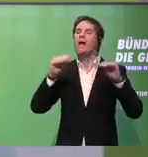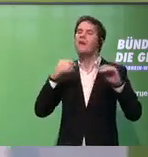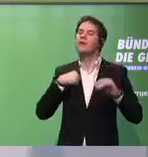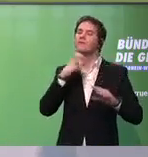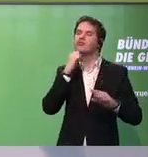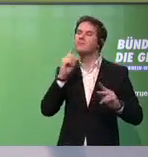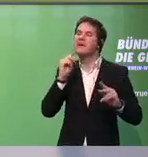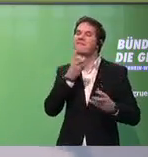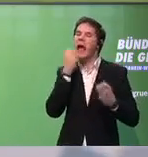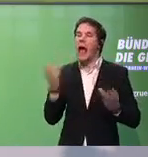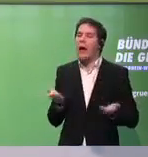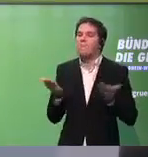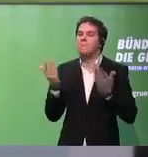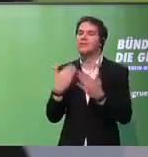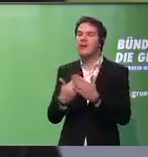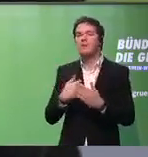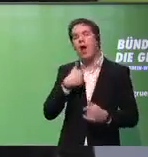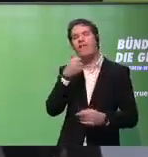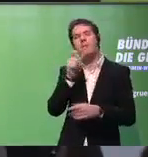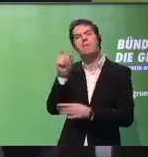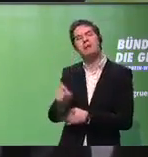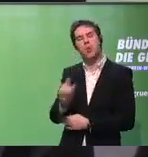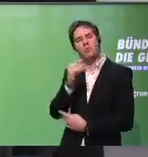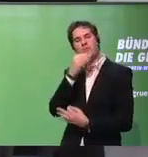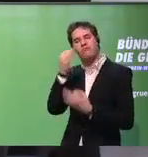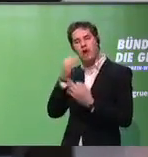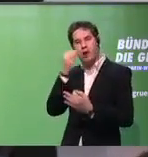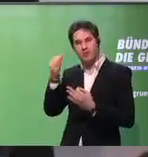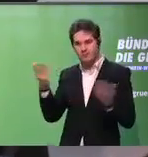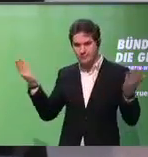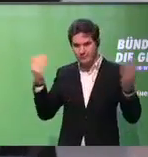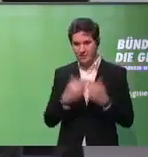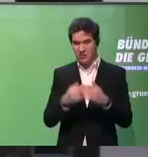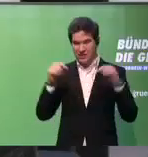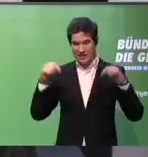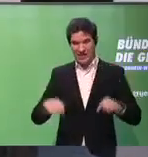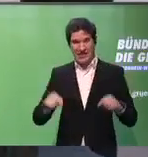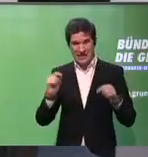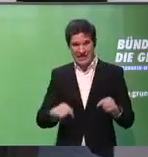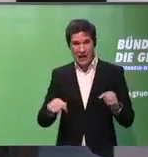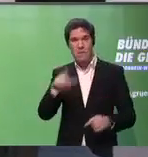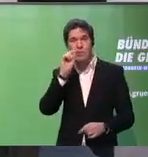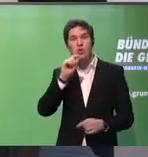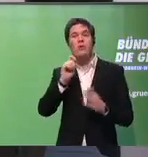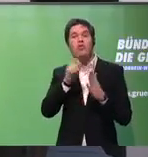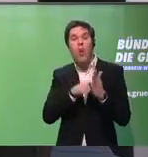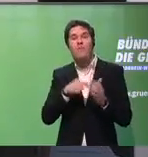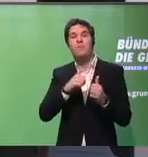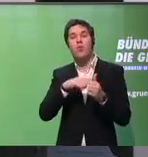Diese Spitzenkandidatur ist ja ein Novum und die Primaries, also gleich zwei